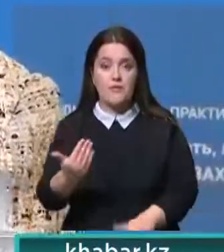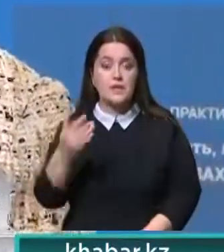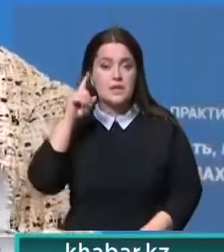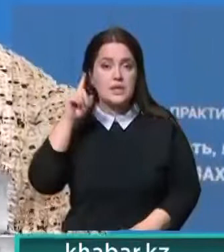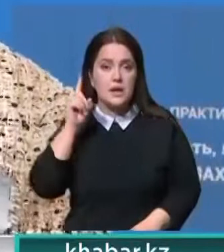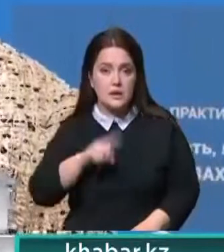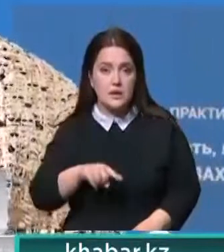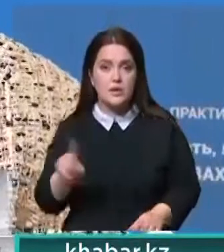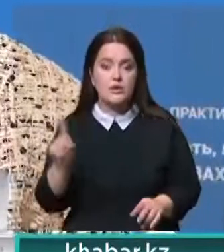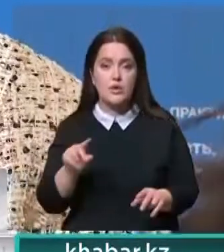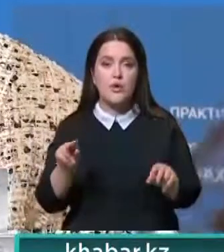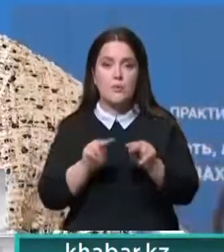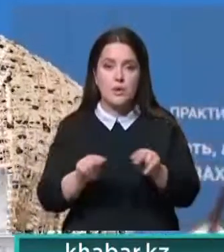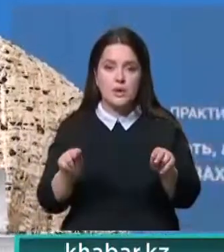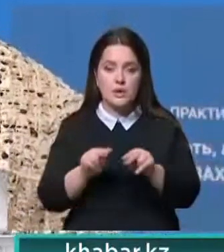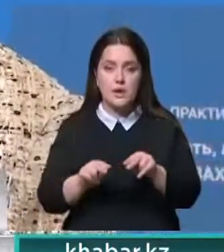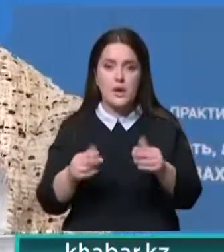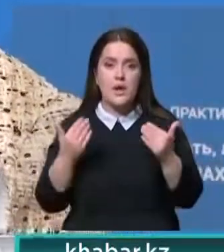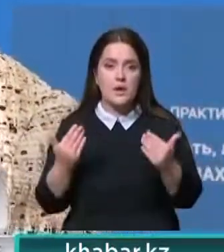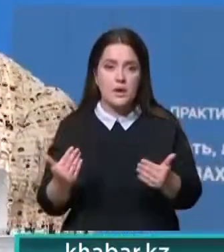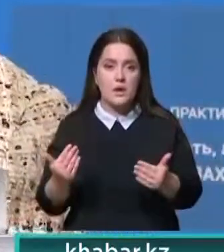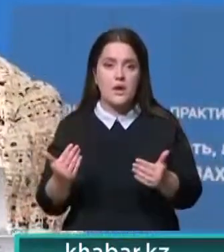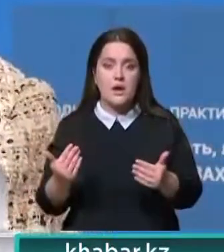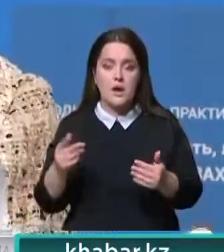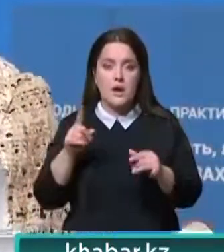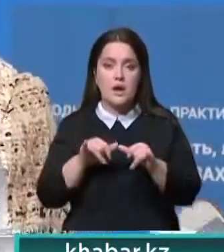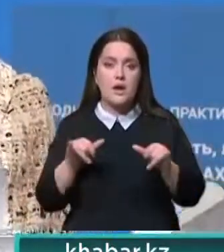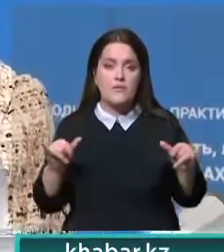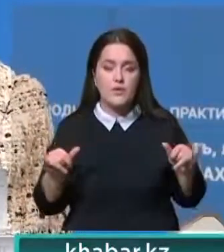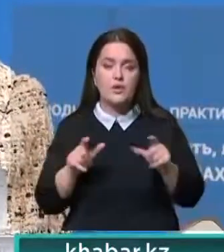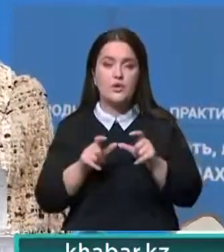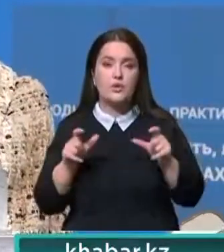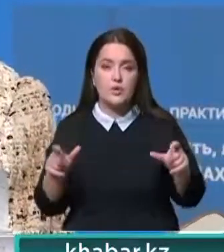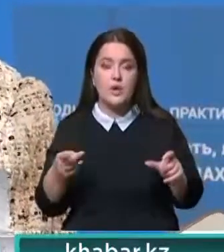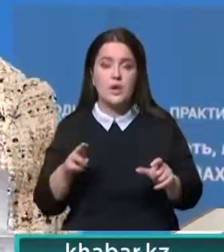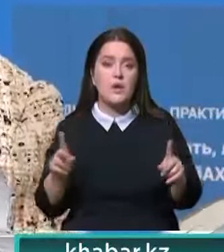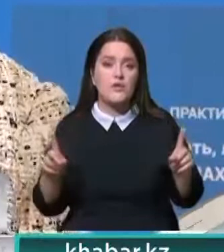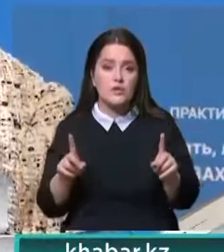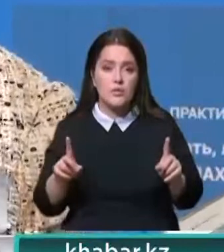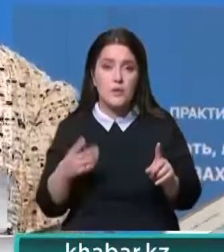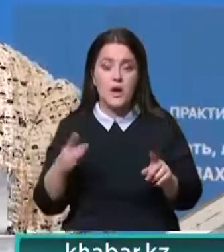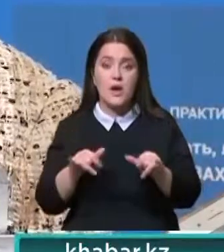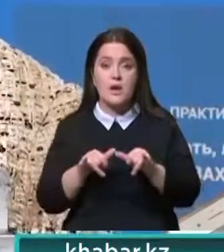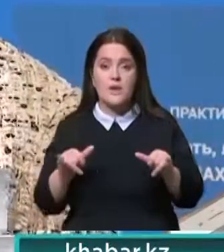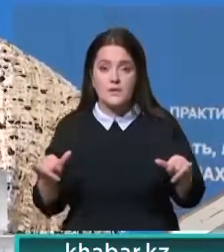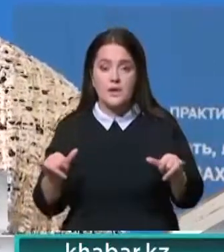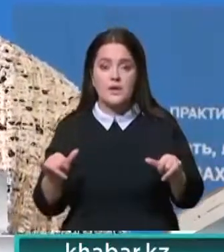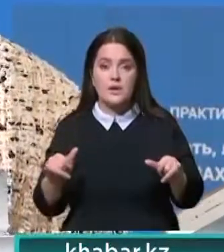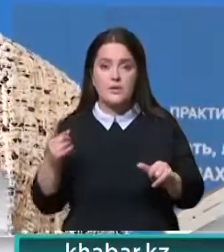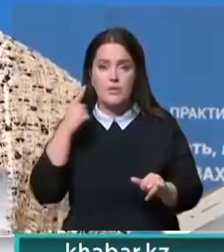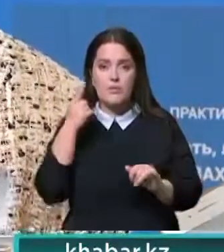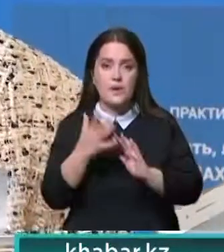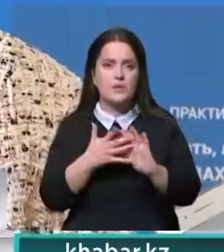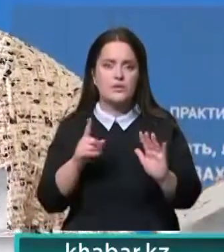что педагогическая наука, она способствует развитию школы. А для того, чтобы она развивалась дальше, они должны понимать,